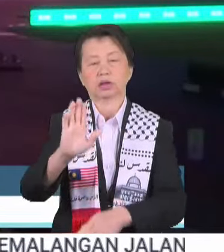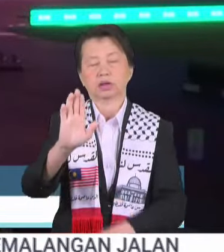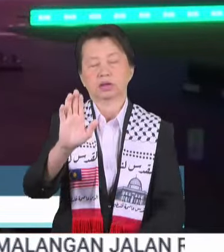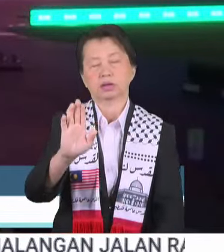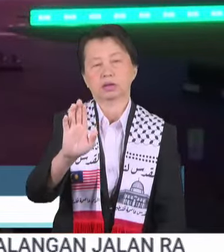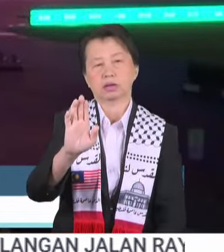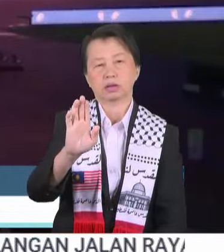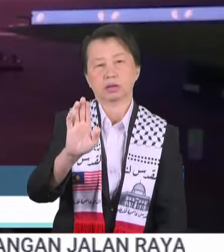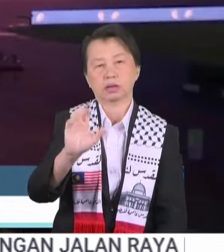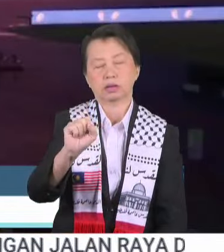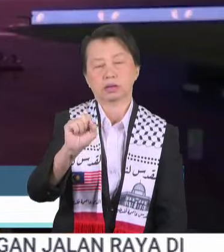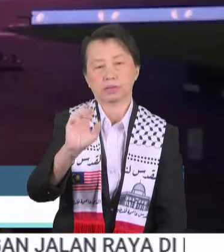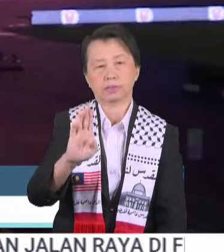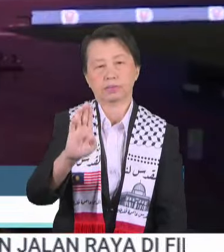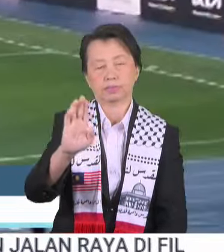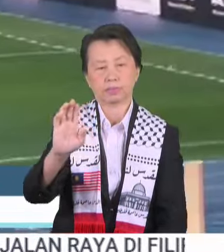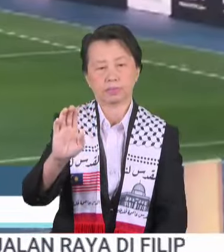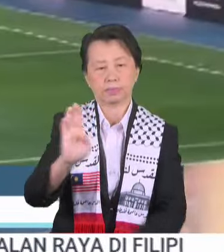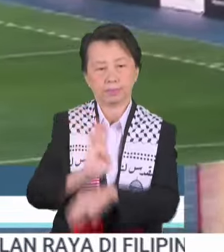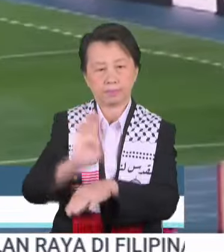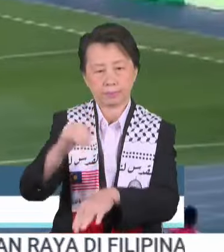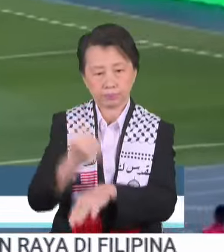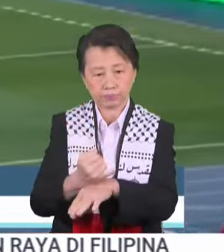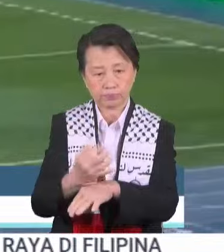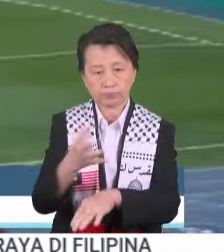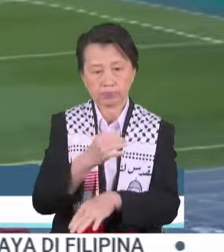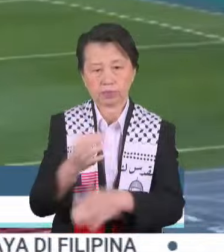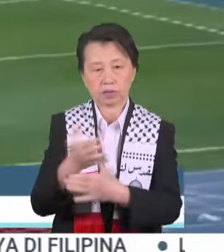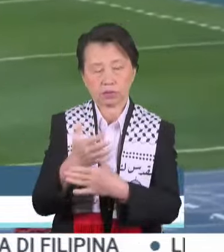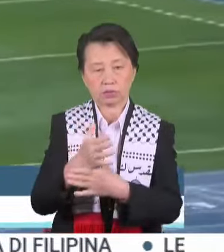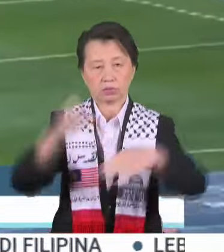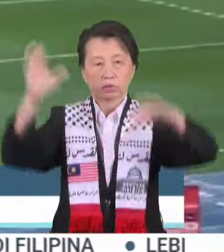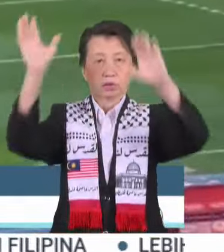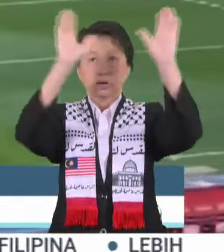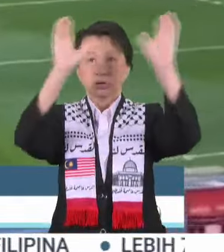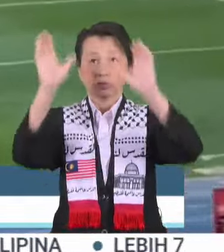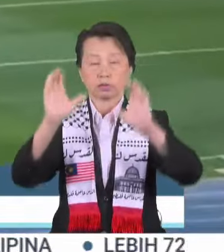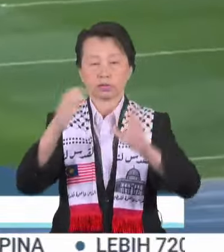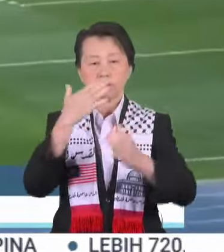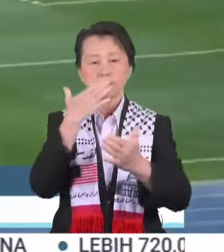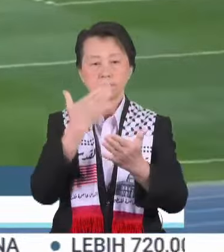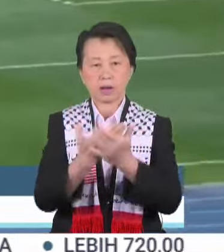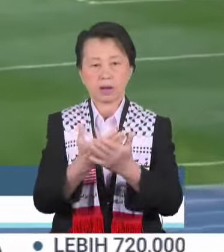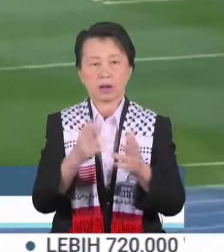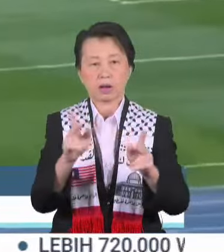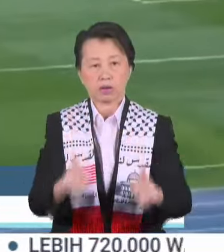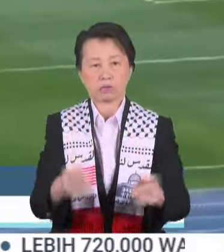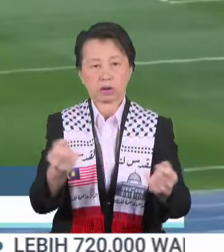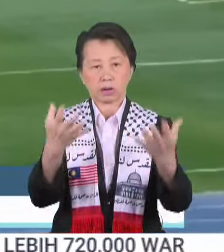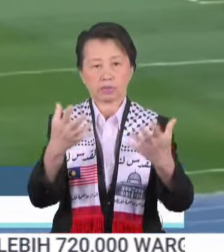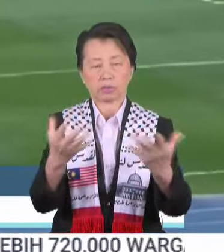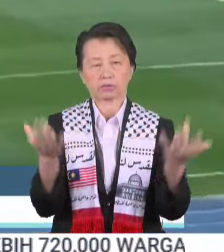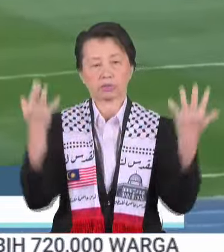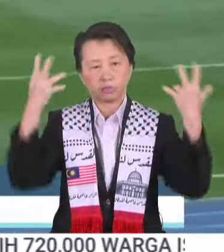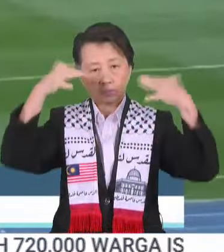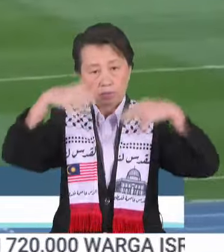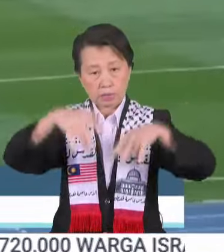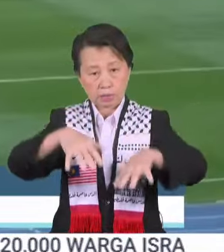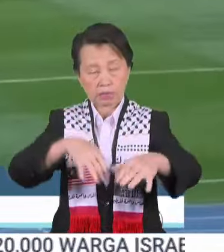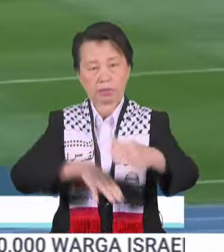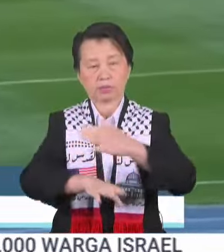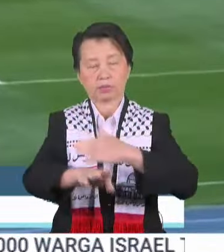PSM selain itu juga suka saya kongsikan ketika ini cuaca dilihat agak baik dan orang ramai sudah mula memenuhi perkadangan